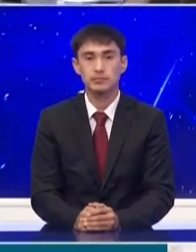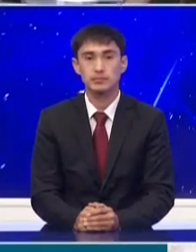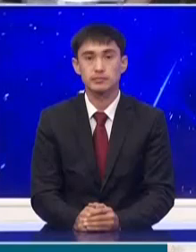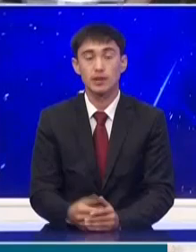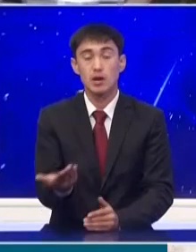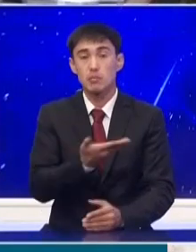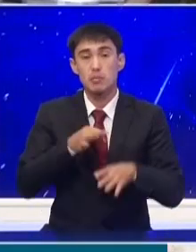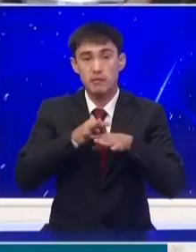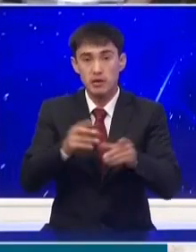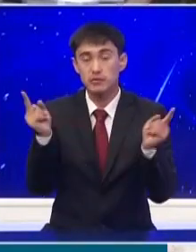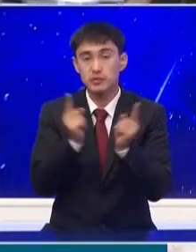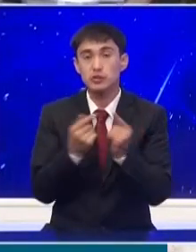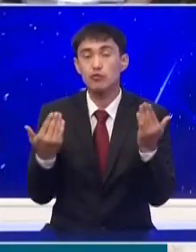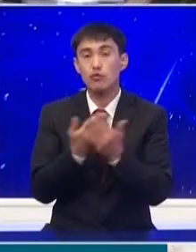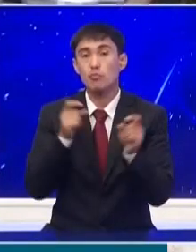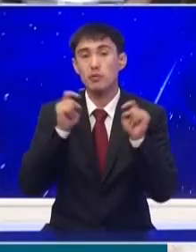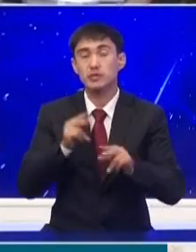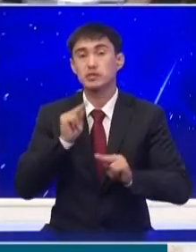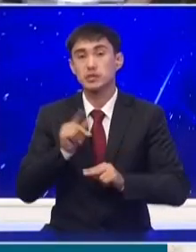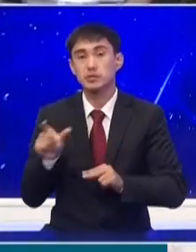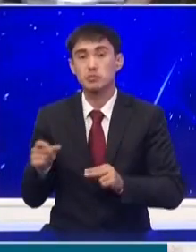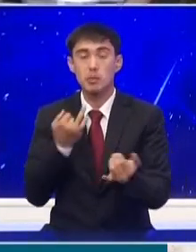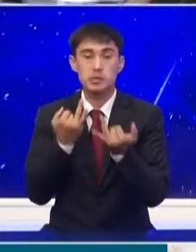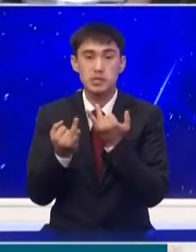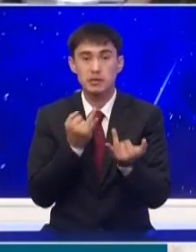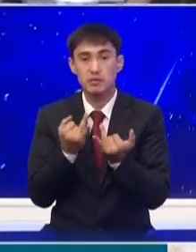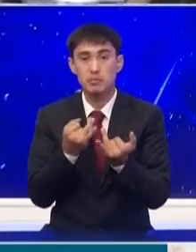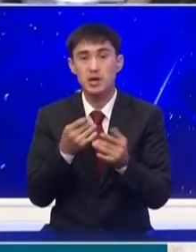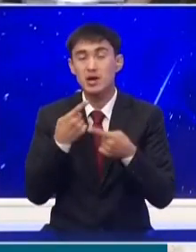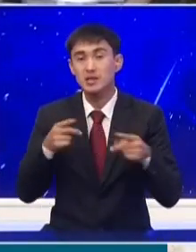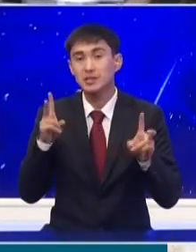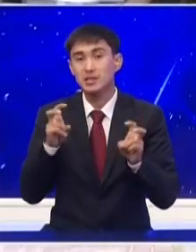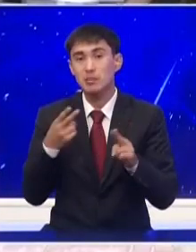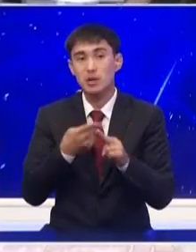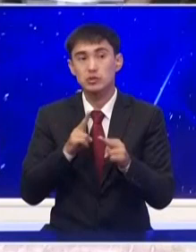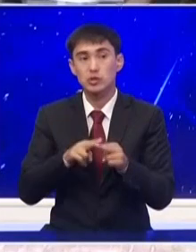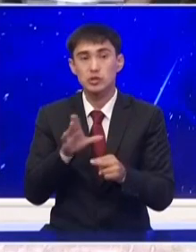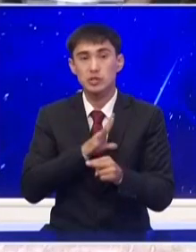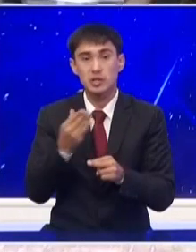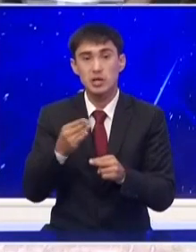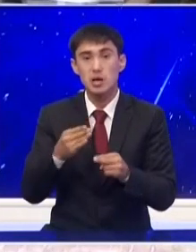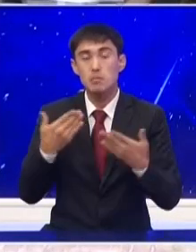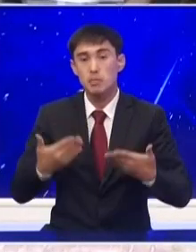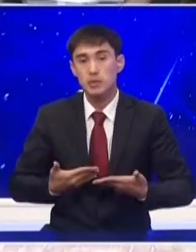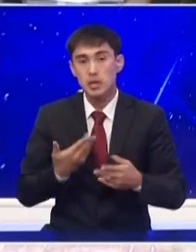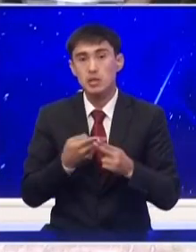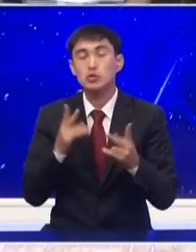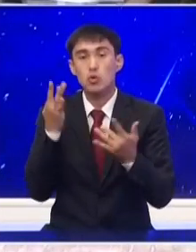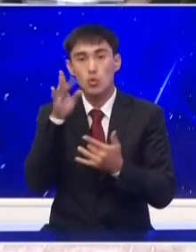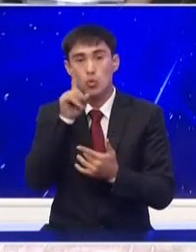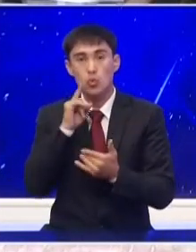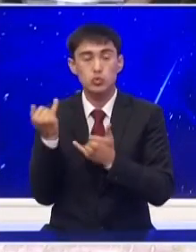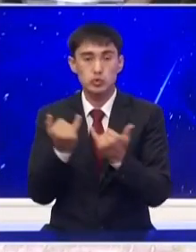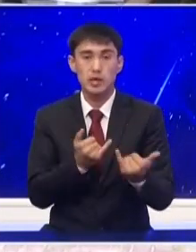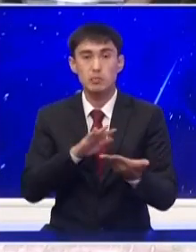Мы провели встречу с вновь прибывшими сотрудниками. Побеседовали с ними на самые разные темы, касающиеся их быта. Насколько их устраивает